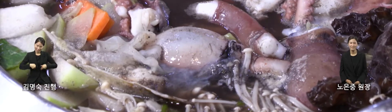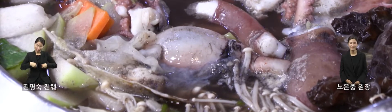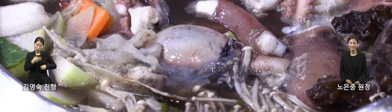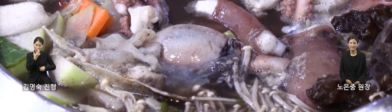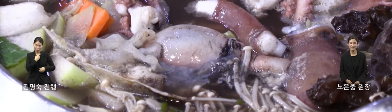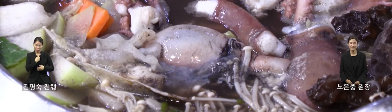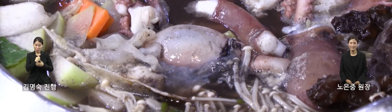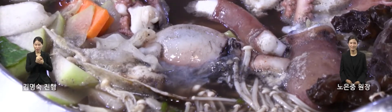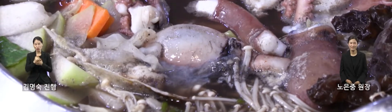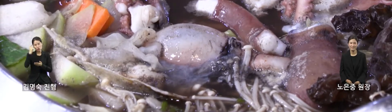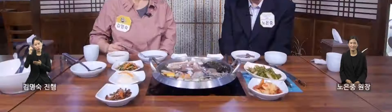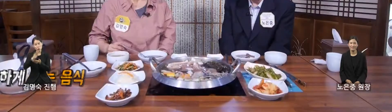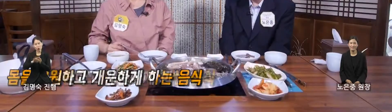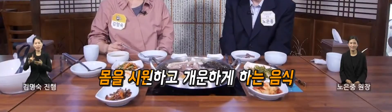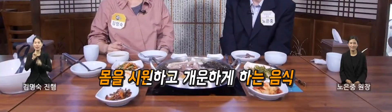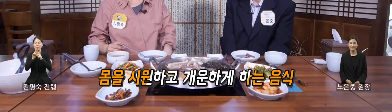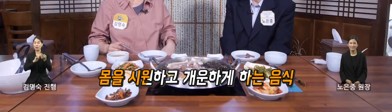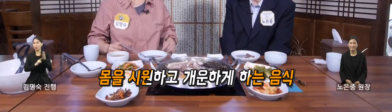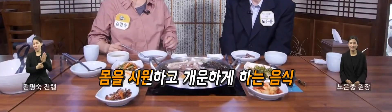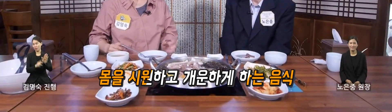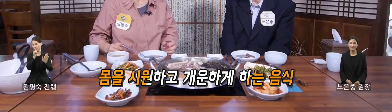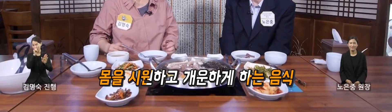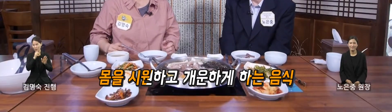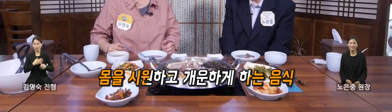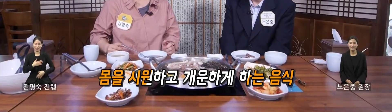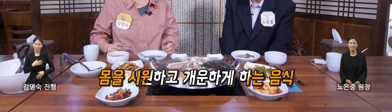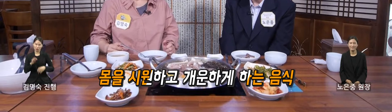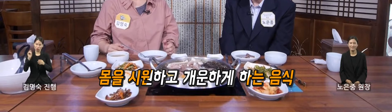어, 시원하다 이러잖아요. 네. 그래서 우리 자녀들이